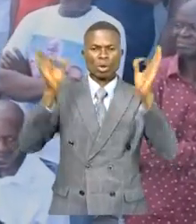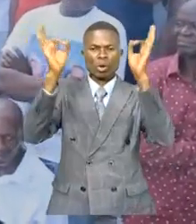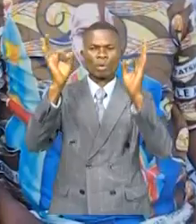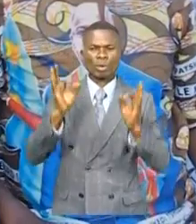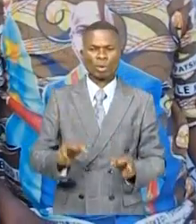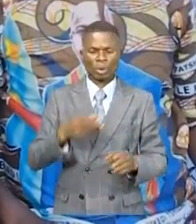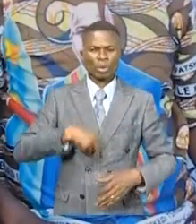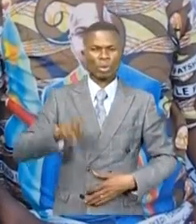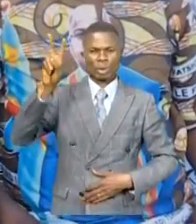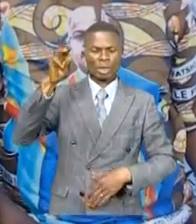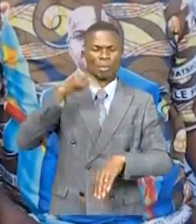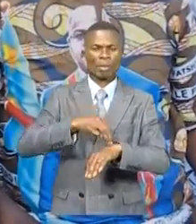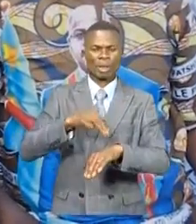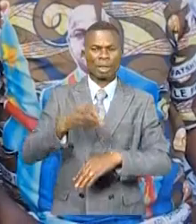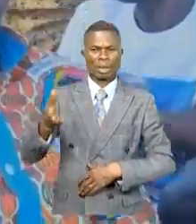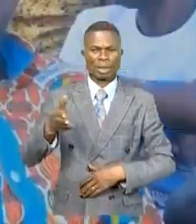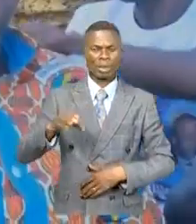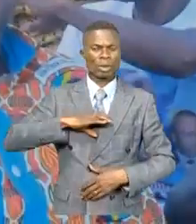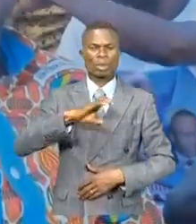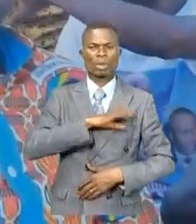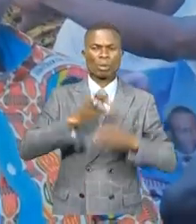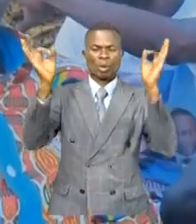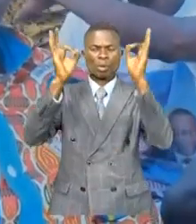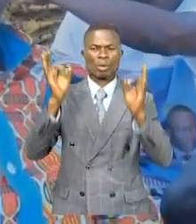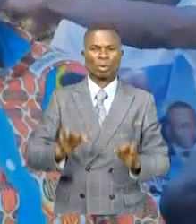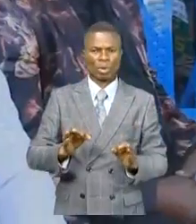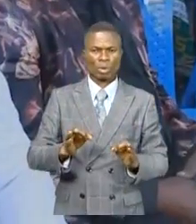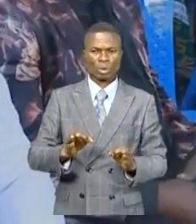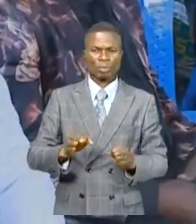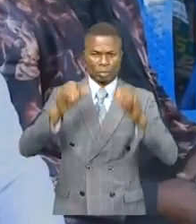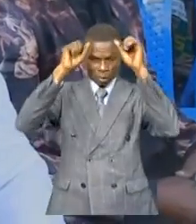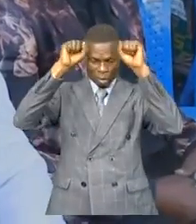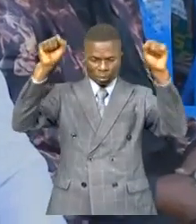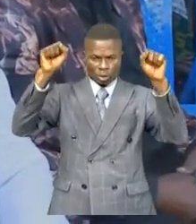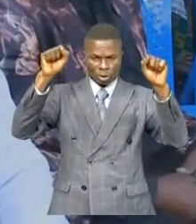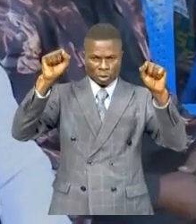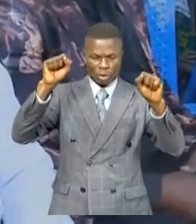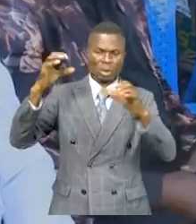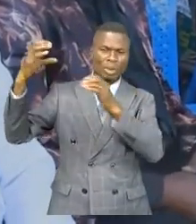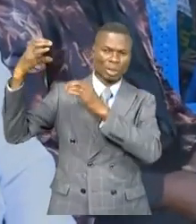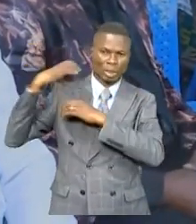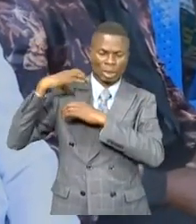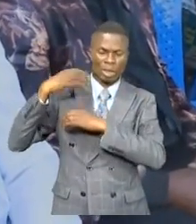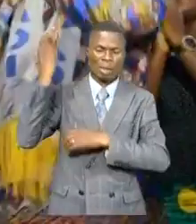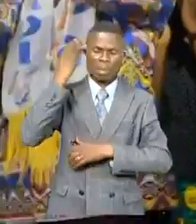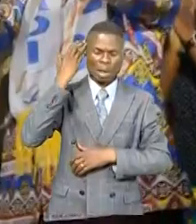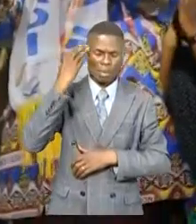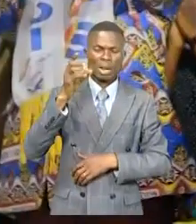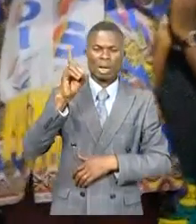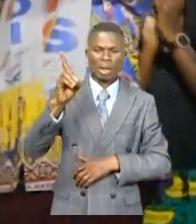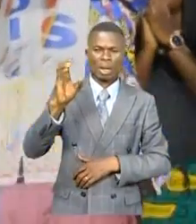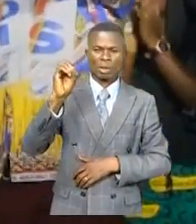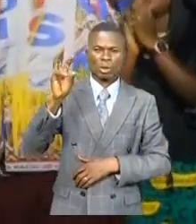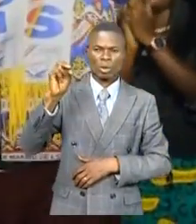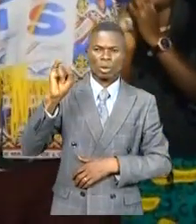de l'UDPS Matadi. Le comité fédéral dont la présidence a été en charge de Dominique Kodiambété.